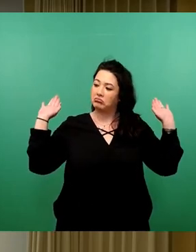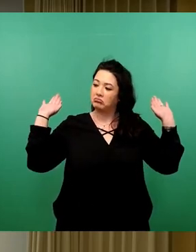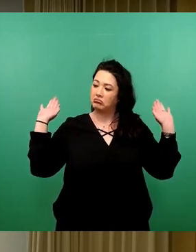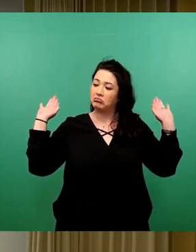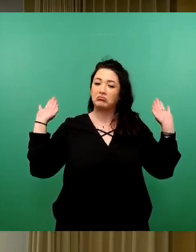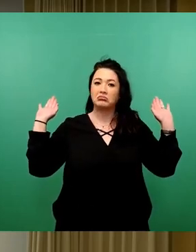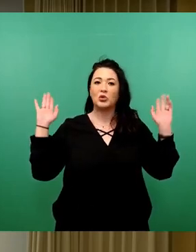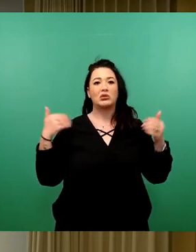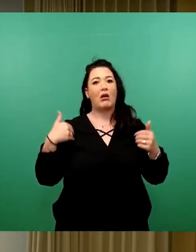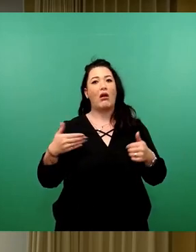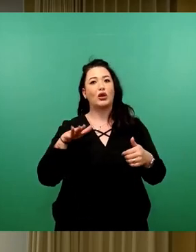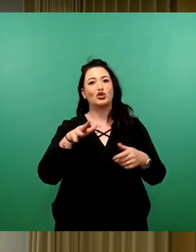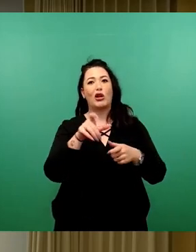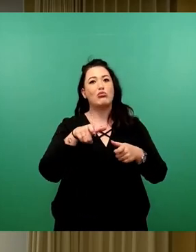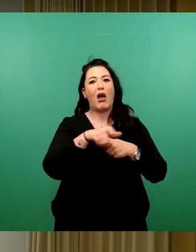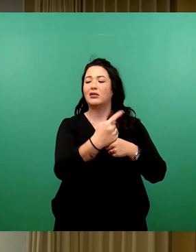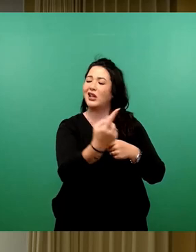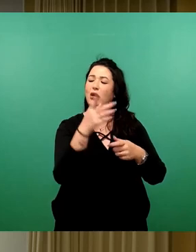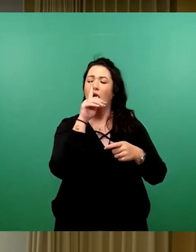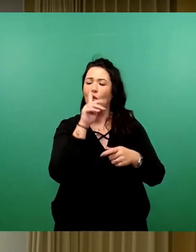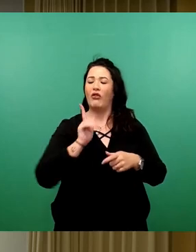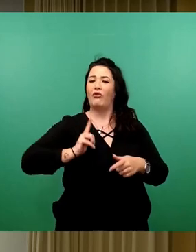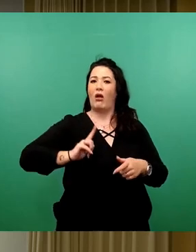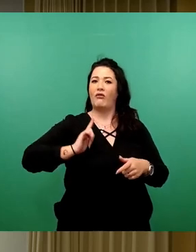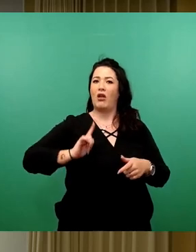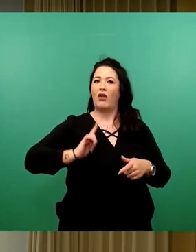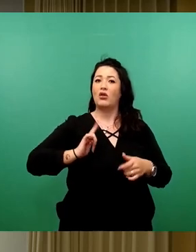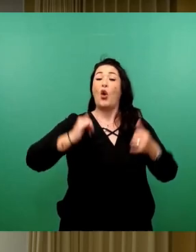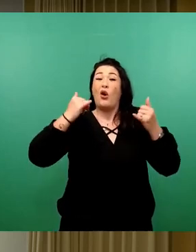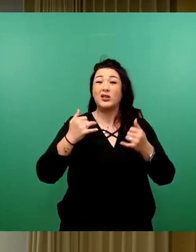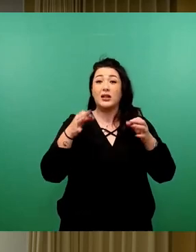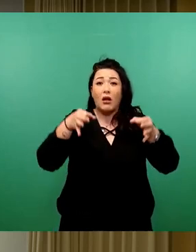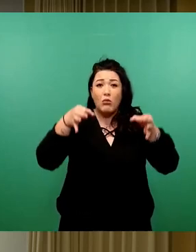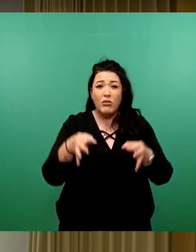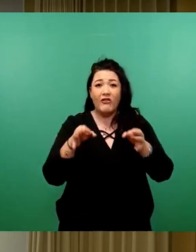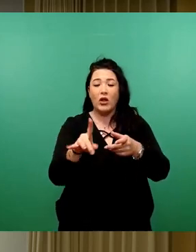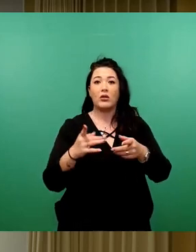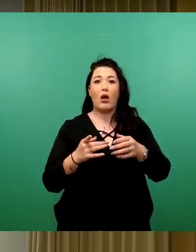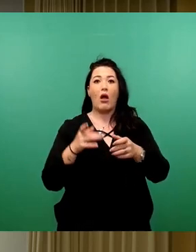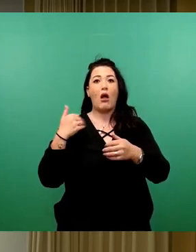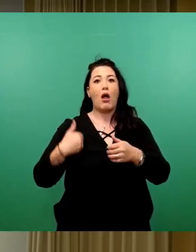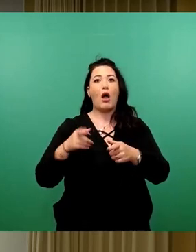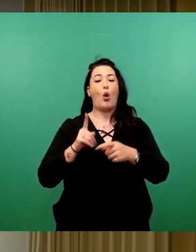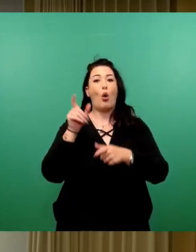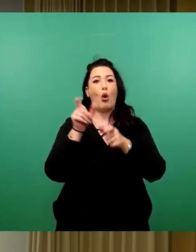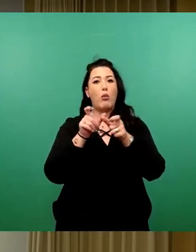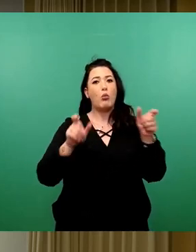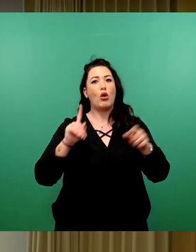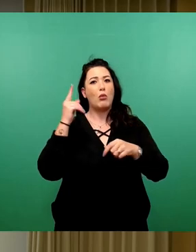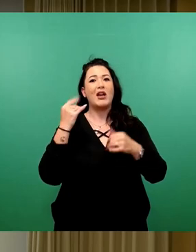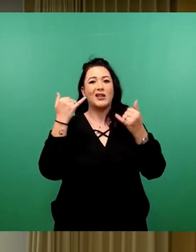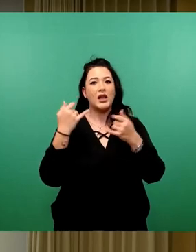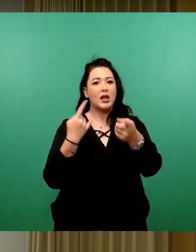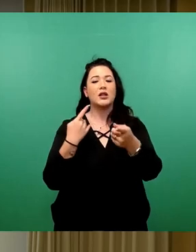einfach gewartet hat, was hier passiert. Jetzt dem Oberbürgermeister vorzuwerfen, dass er nicht gesprächsbereit ist, das finde ich sehr, sehr